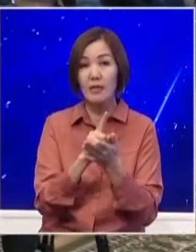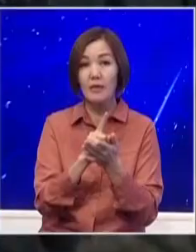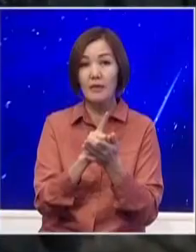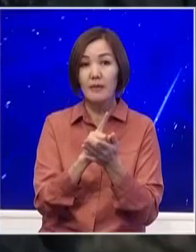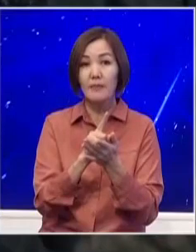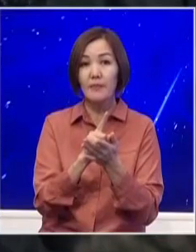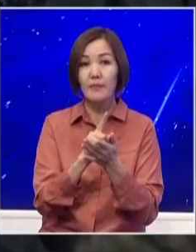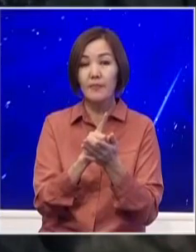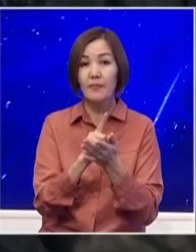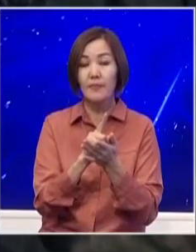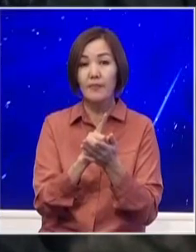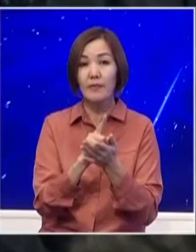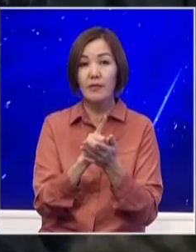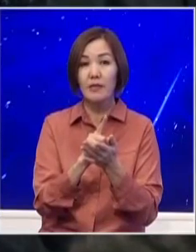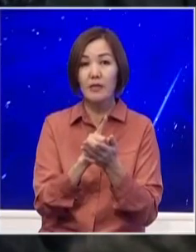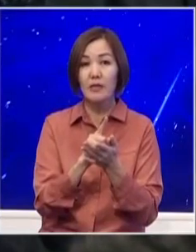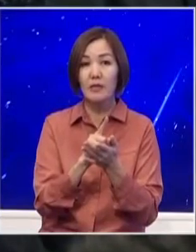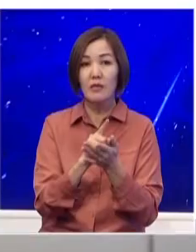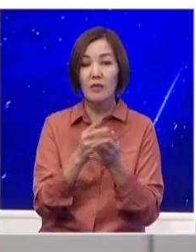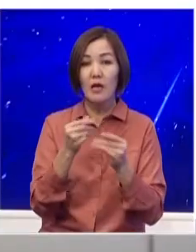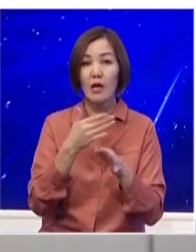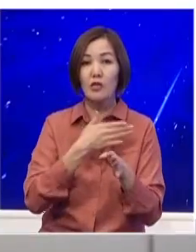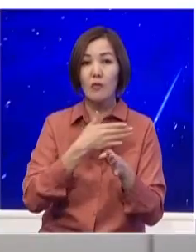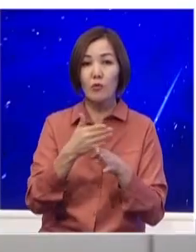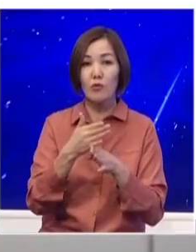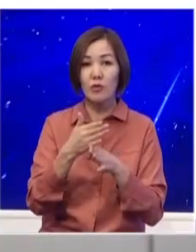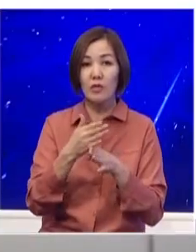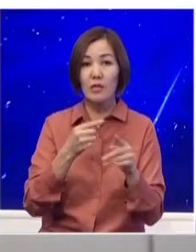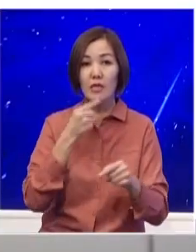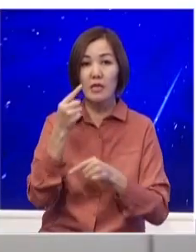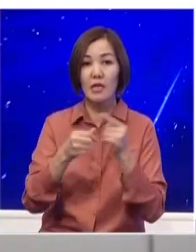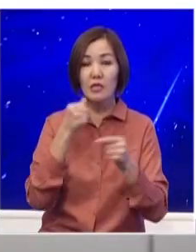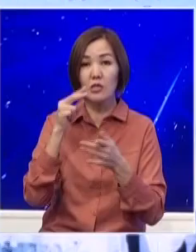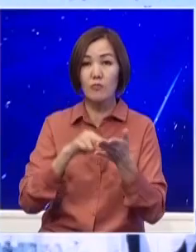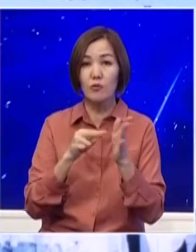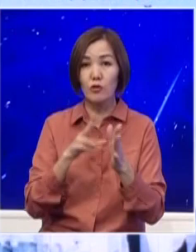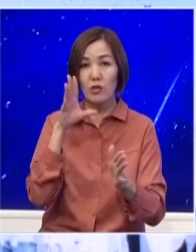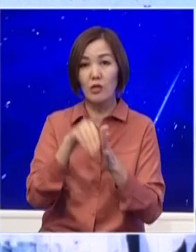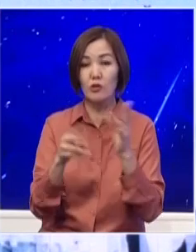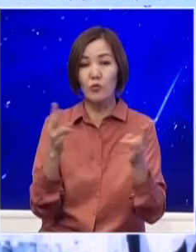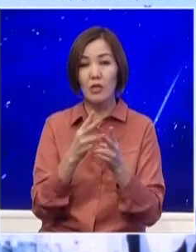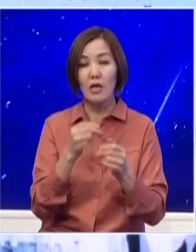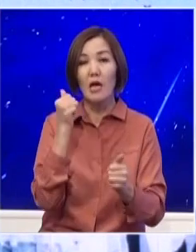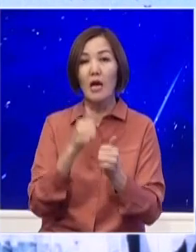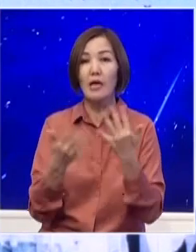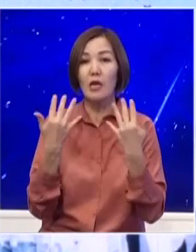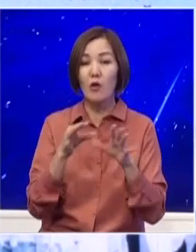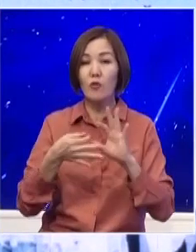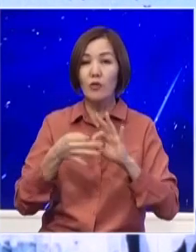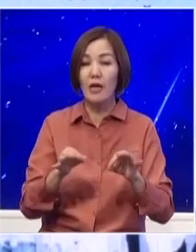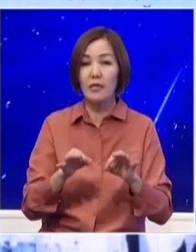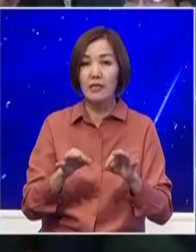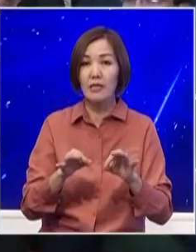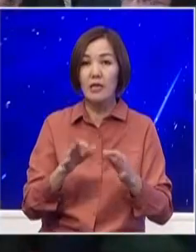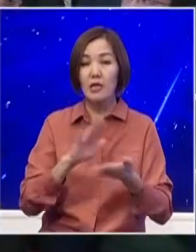Амангелдіұлы. Пайызға пайыздық ақша бөліңдер, пайызын жасаңдар, келесі жылдың бюджетіне қарастырайық. Әр ауыл бойынша нақты жағдай